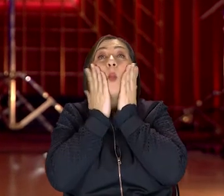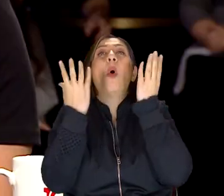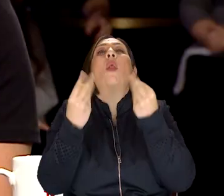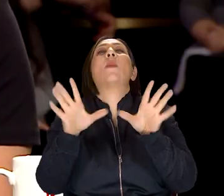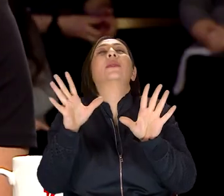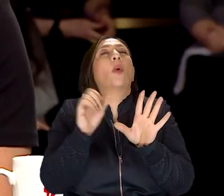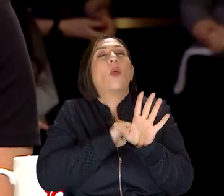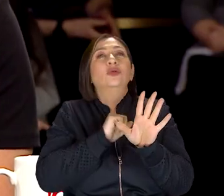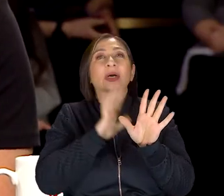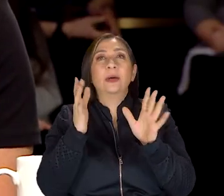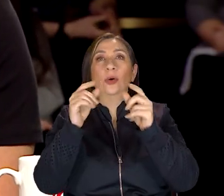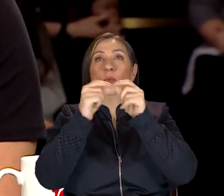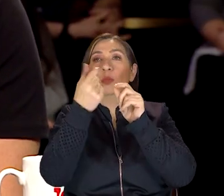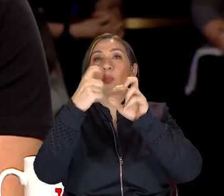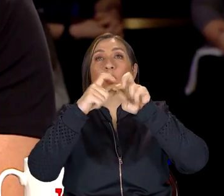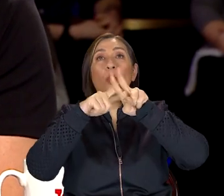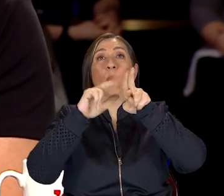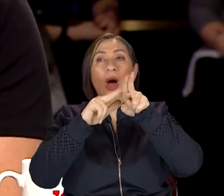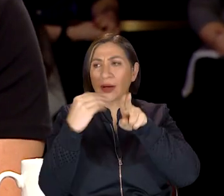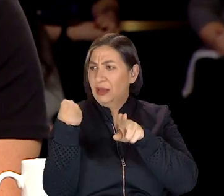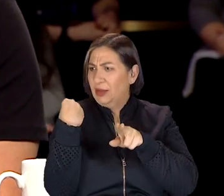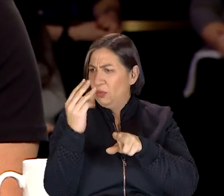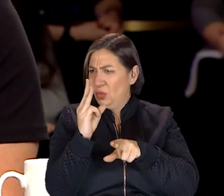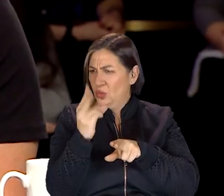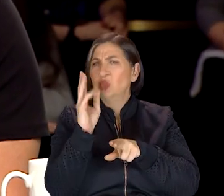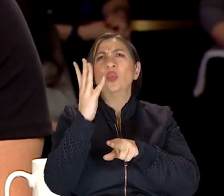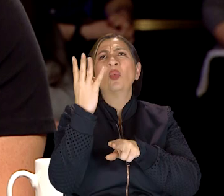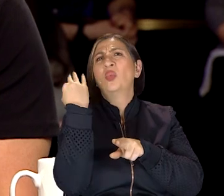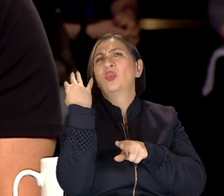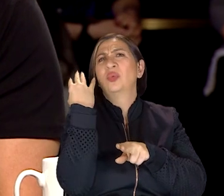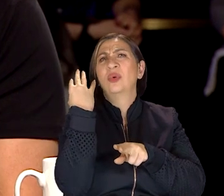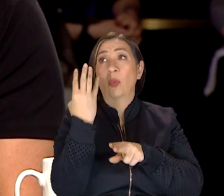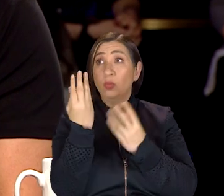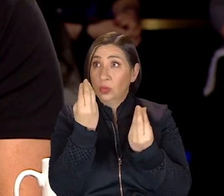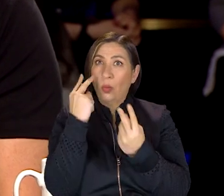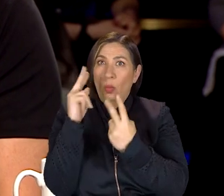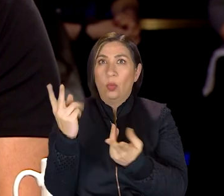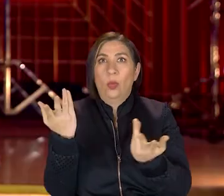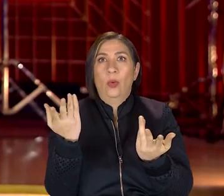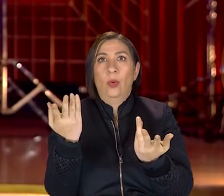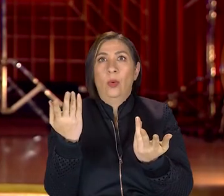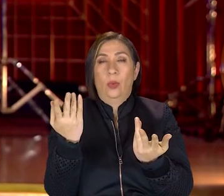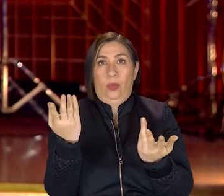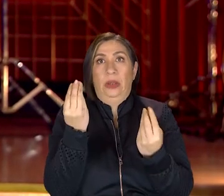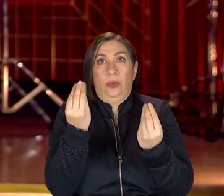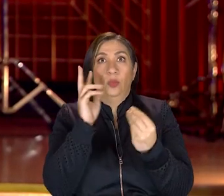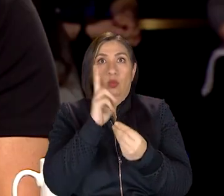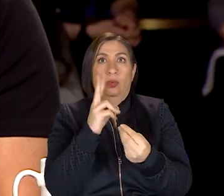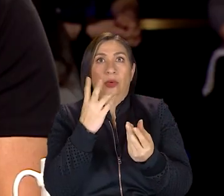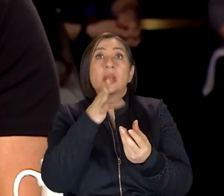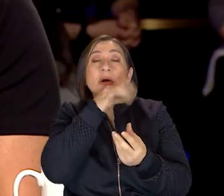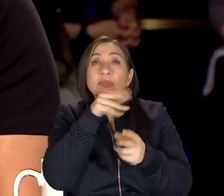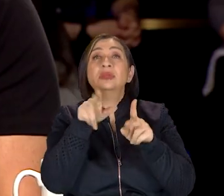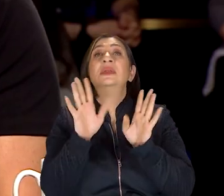türlü. Korkunç. Mesela Burak'ı gördüm. Daha yeni ya. 3-4 gün önce. Burak da iyi gözüküyordu yani. O da mı iyi gözüküyor? Ya iyi